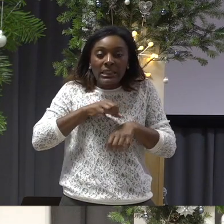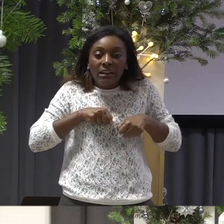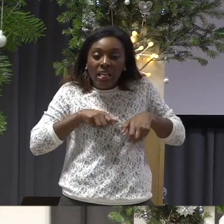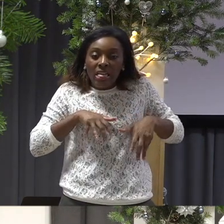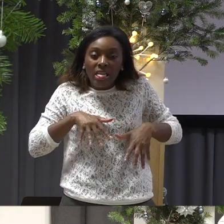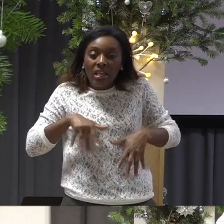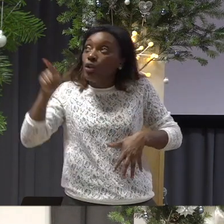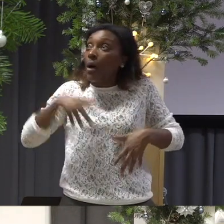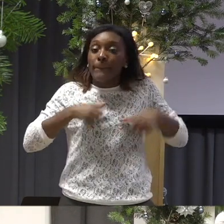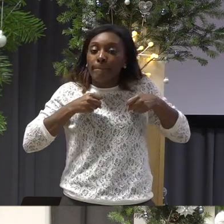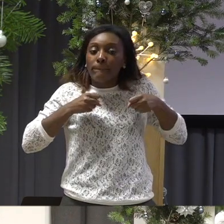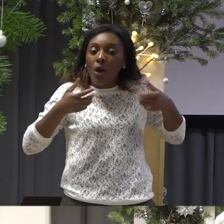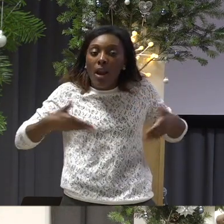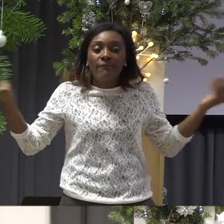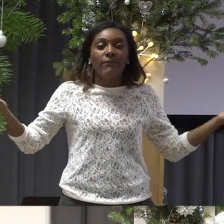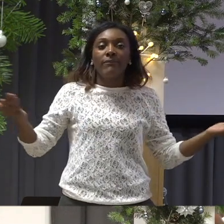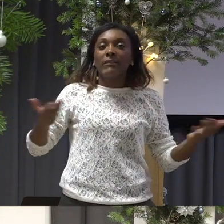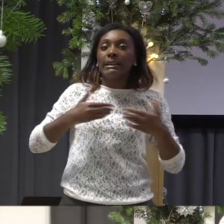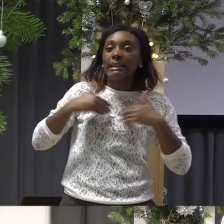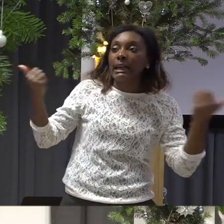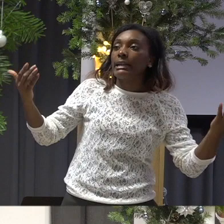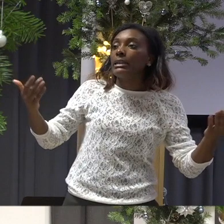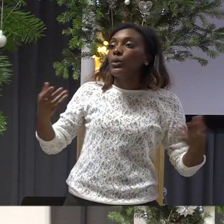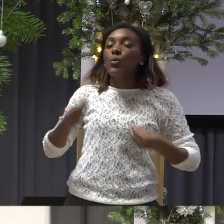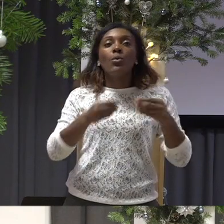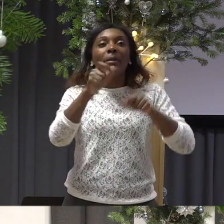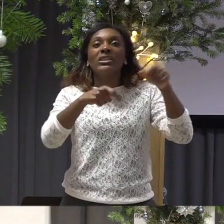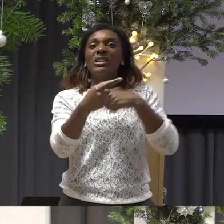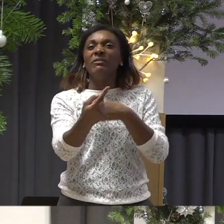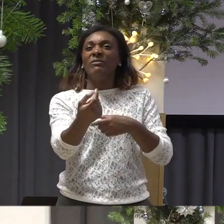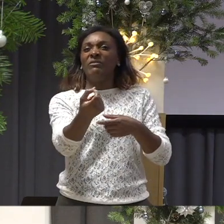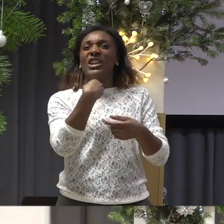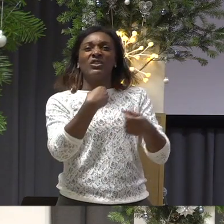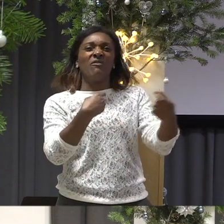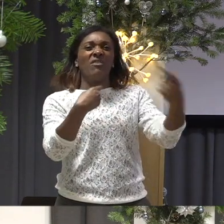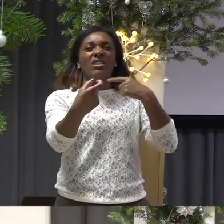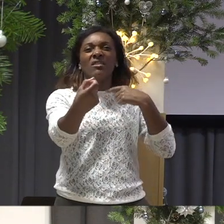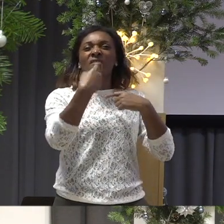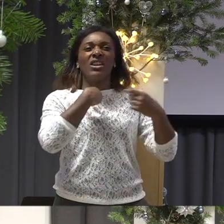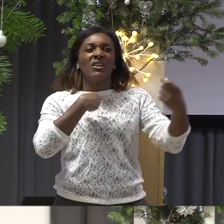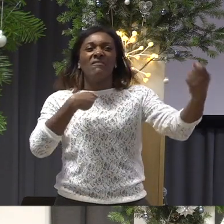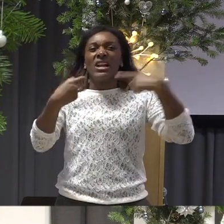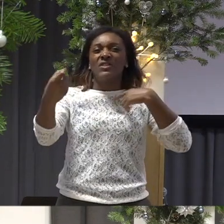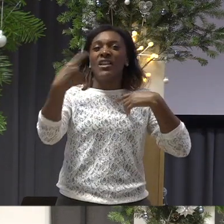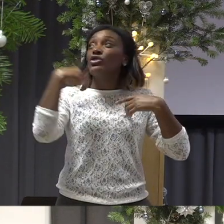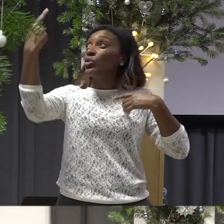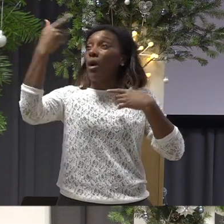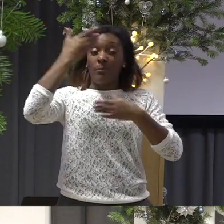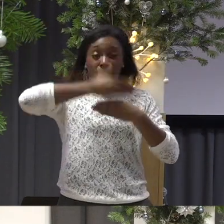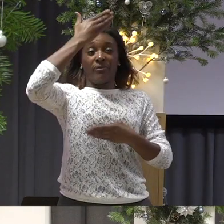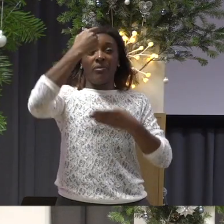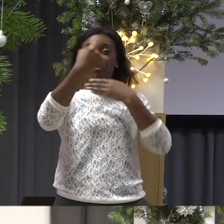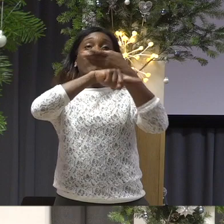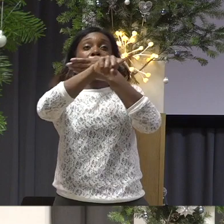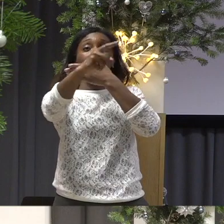toutes les fois où les flèches des ténèbres étaient lancées contre notre vie, mais que tu as empêché que ces flèches